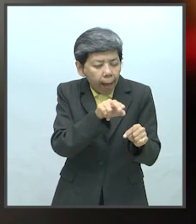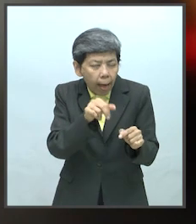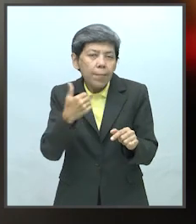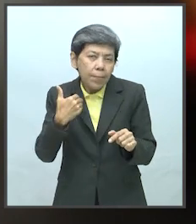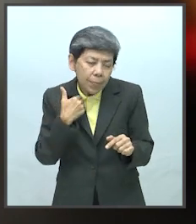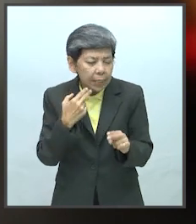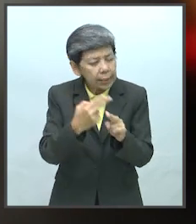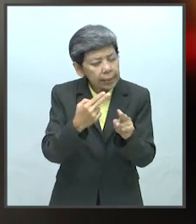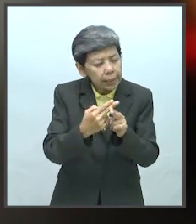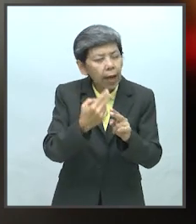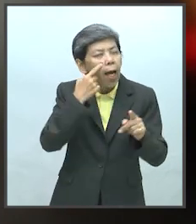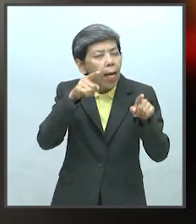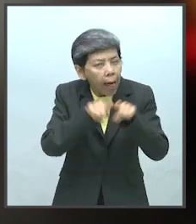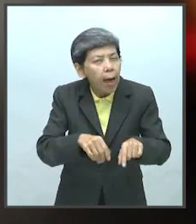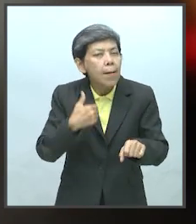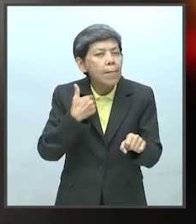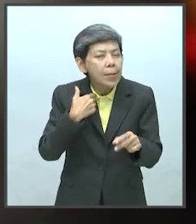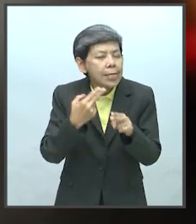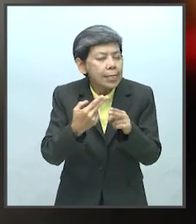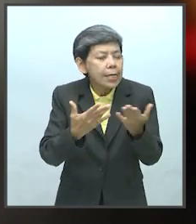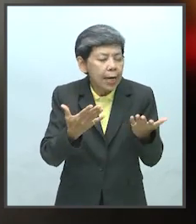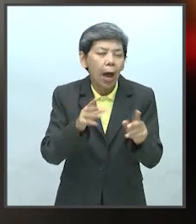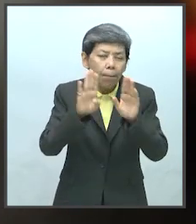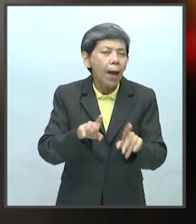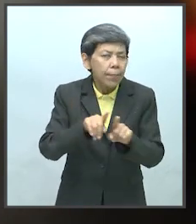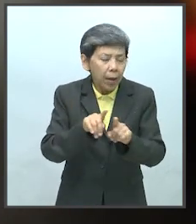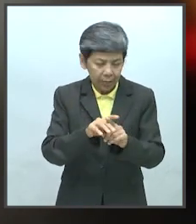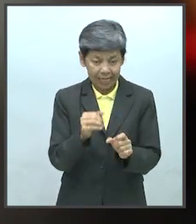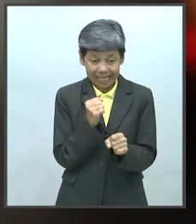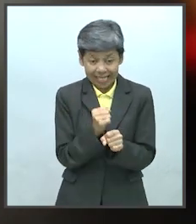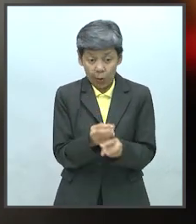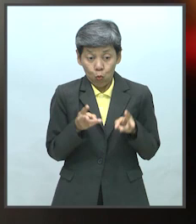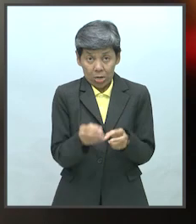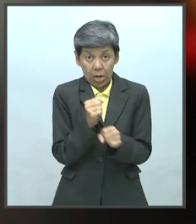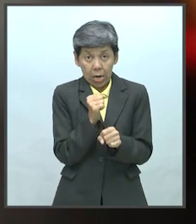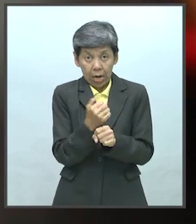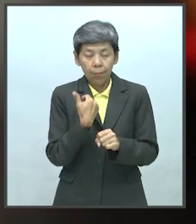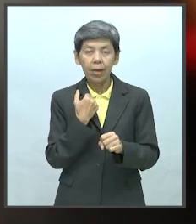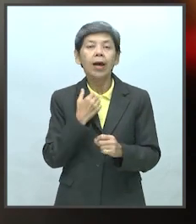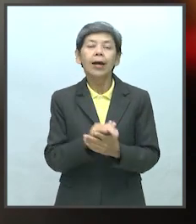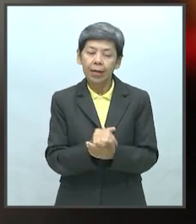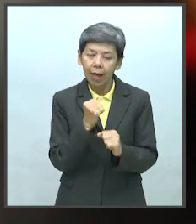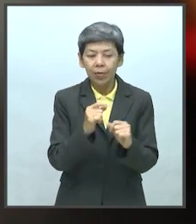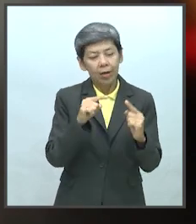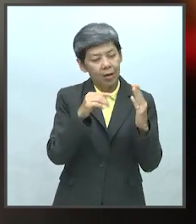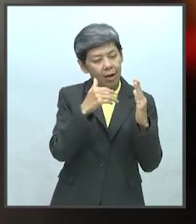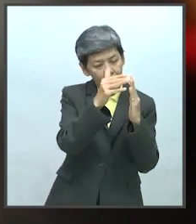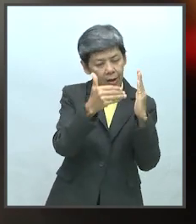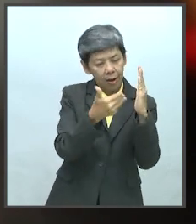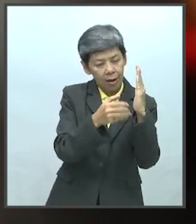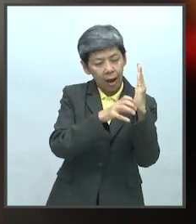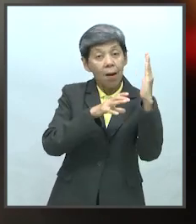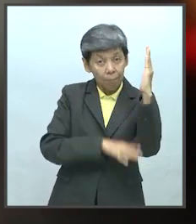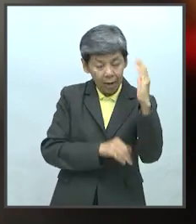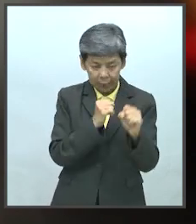ตาคล้ายกันบ้างมีชื่อเรียกซ้ำกันบ้างนะครับคราวนี้พูดถึงวิธีการทำอาจจะแบ่งออกมาเป็นตามภาคก็ได ้ น